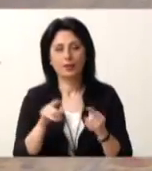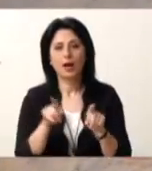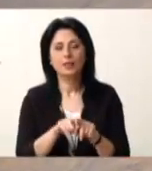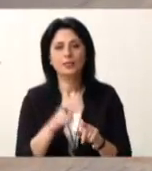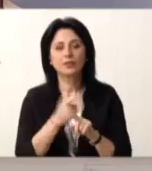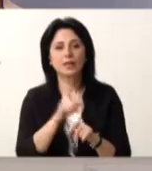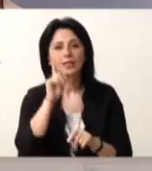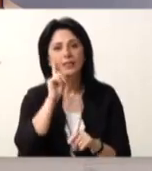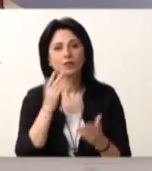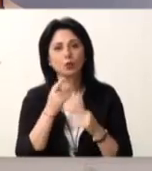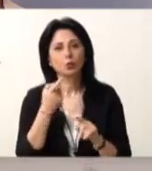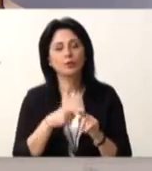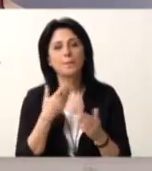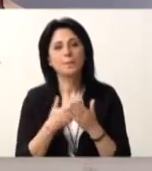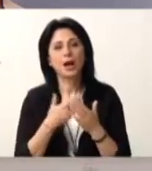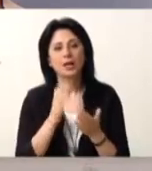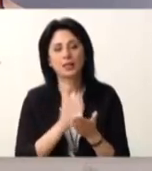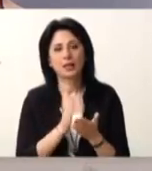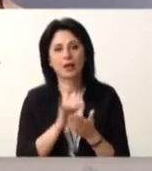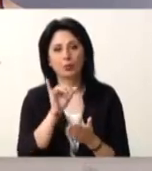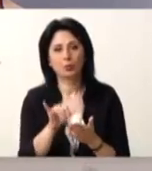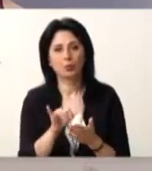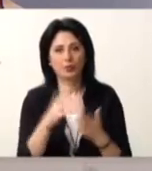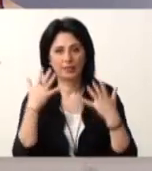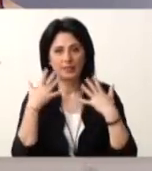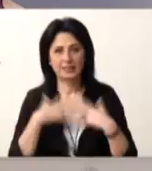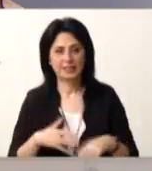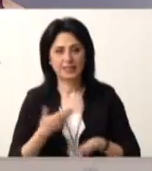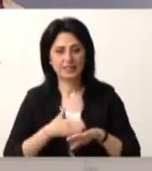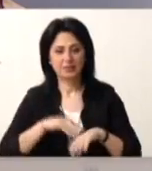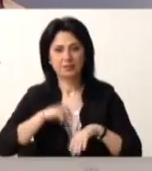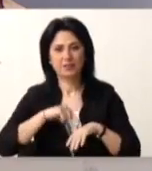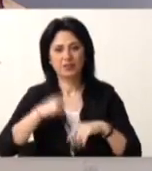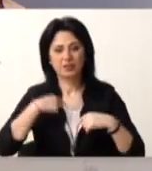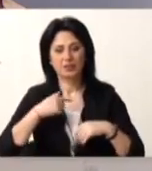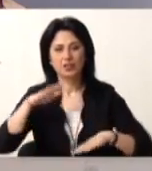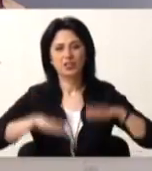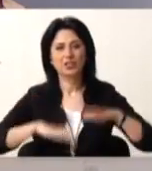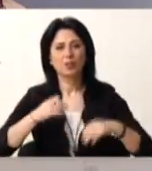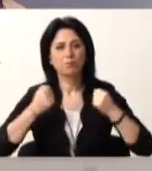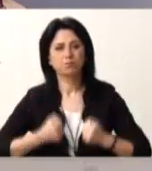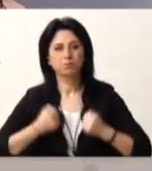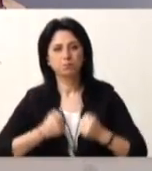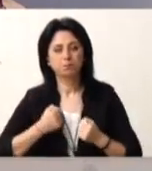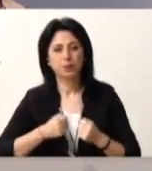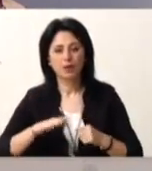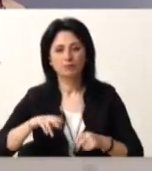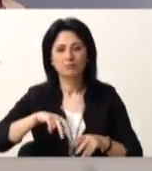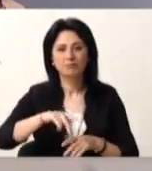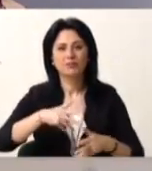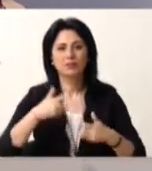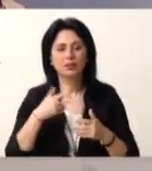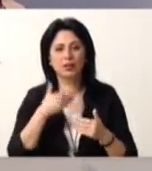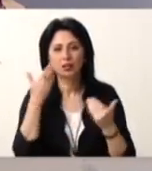ასევე ძალიან სასიამოვნოა, თუ თქვენ მაგალითად გაქვთ სხეულის სიმძიმის შეგრძნება, ჭარბი წონა გაქვთ, თქვენ კარგად კიდურებს ვერ იმორჩილებთ,